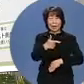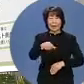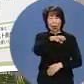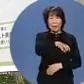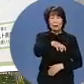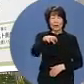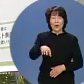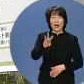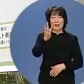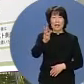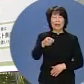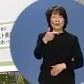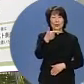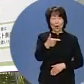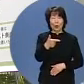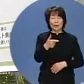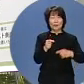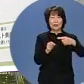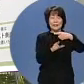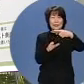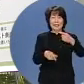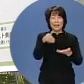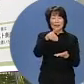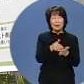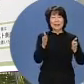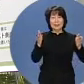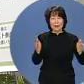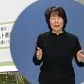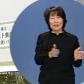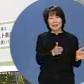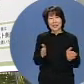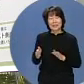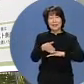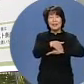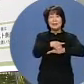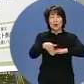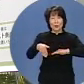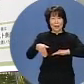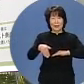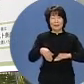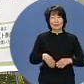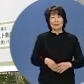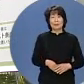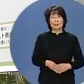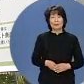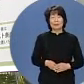など全36箇所の避難場所に設置される予定です。